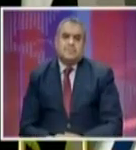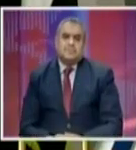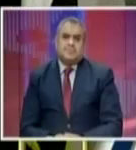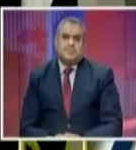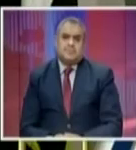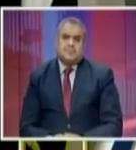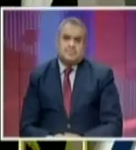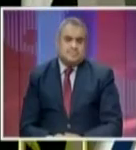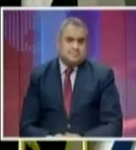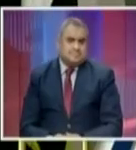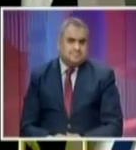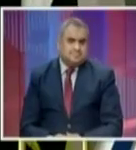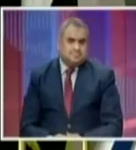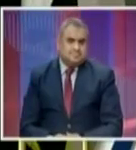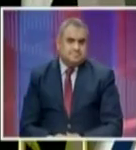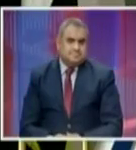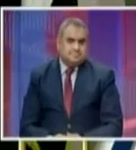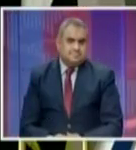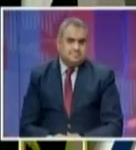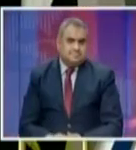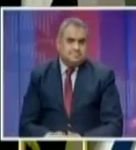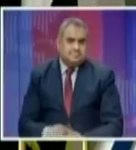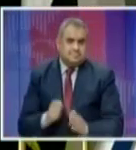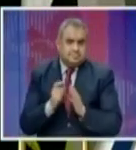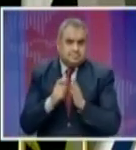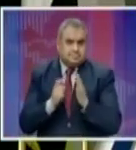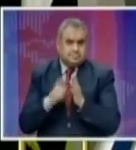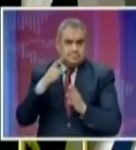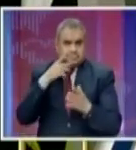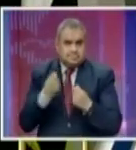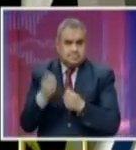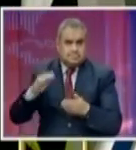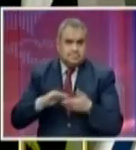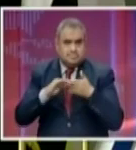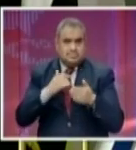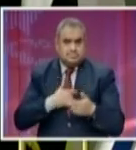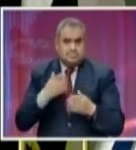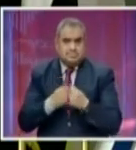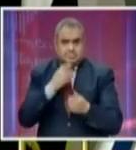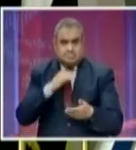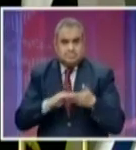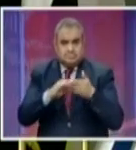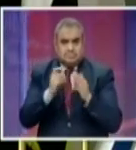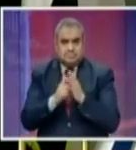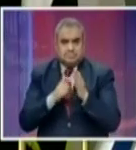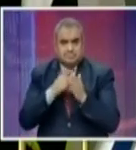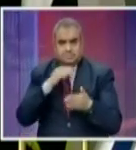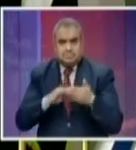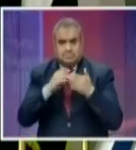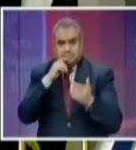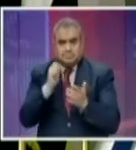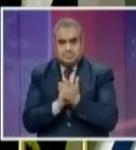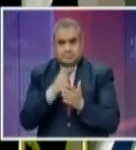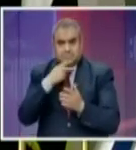مش هتقدر، مش هتقدر تكون مش قادر تعبر عن جواك، ومش قادر وأقول واكلي، ولا